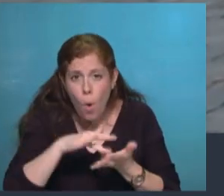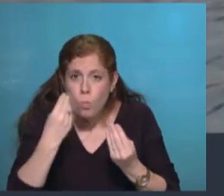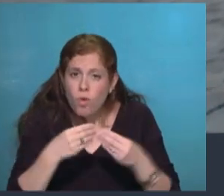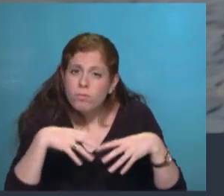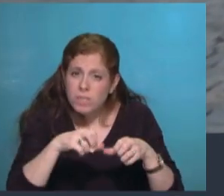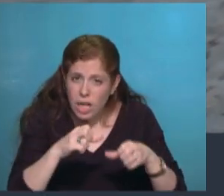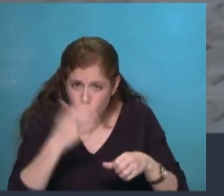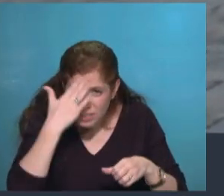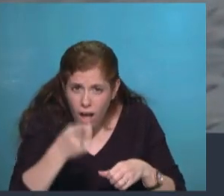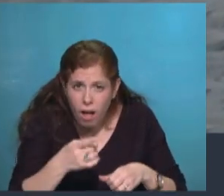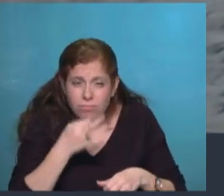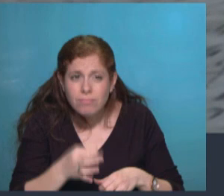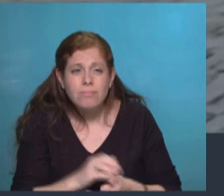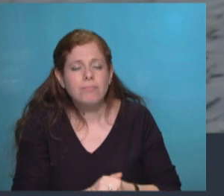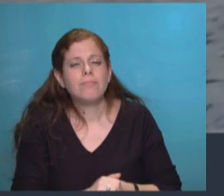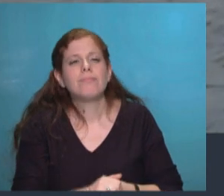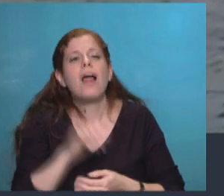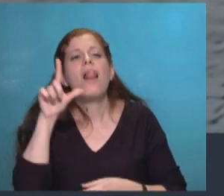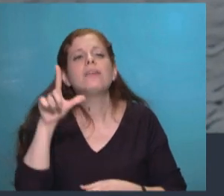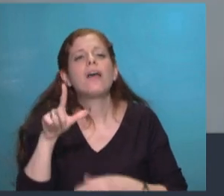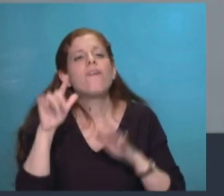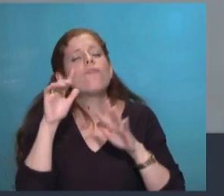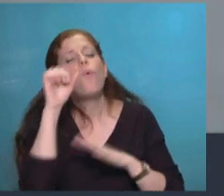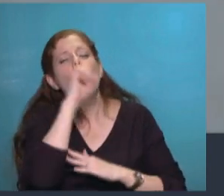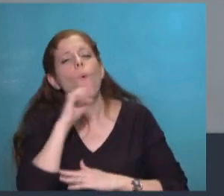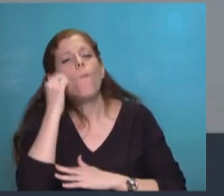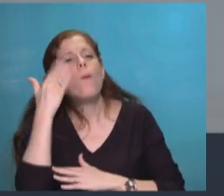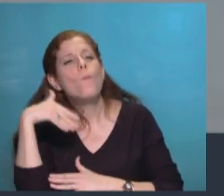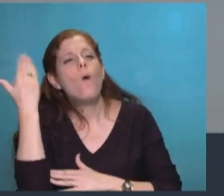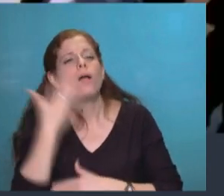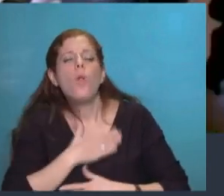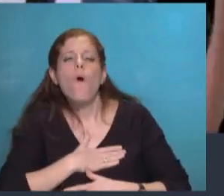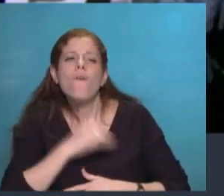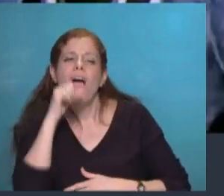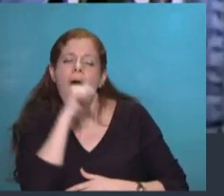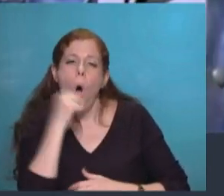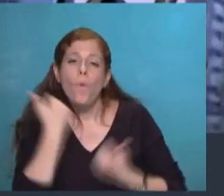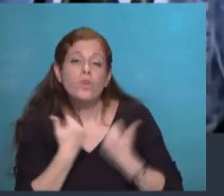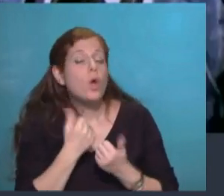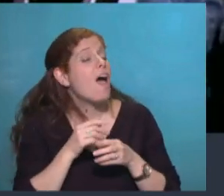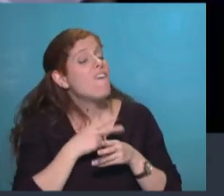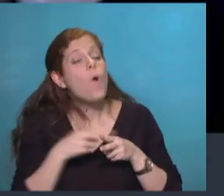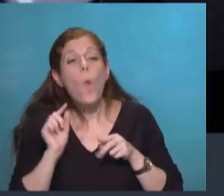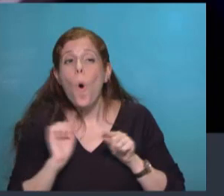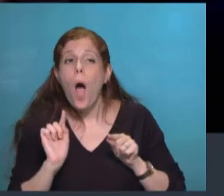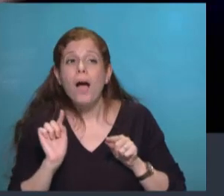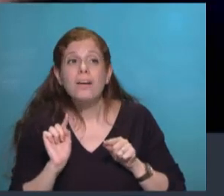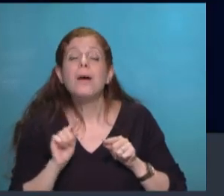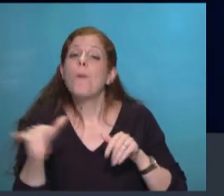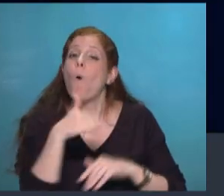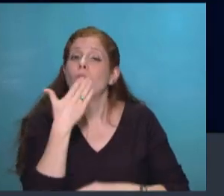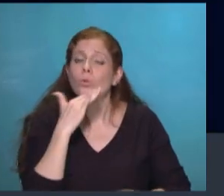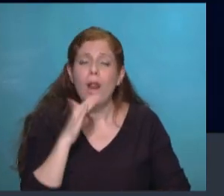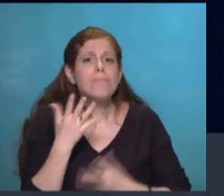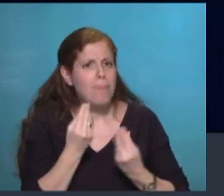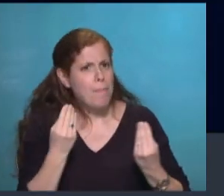massage? לזרב הוא אומן מוכר בקרב חובבי האירוויזיון, אבל לא רק. וברחובות ירושלים גם נתקל בלא מעט